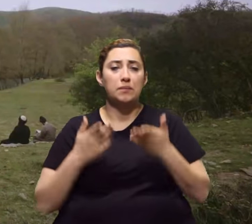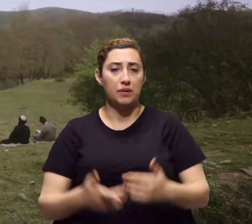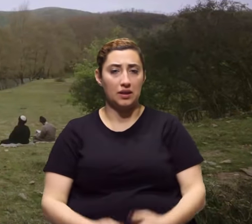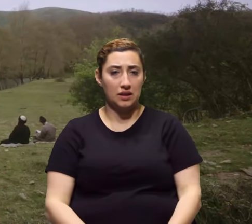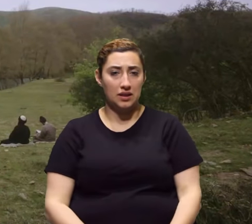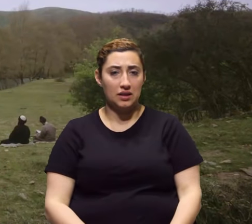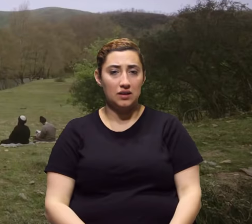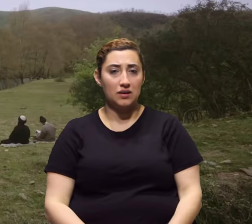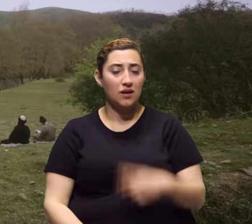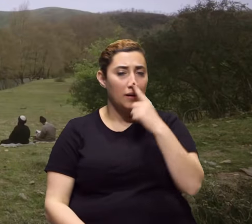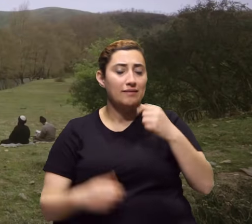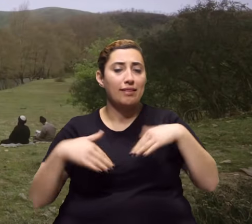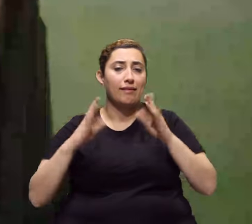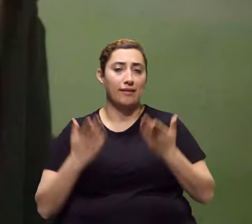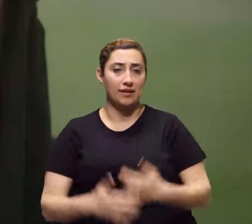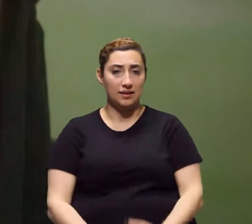Kaz değil.